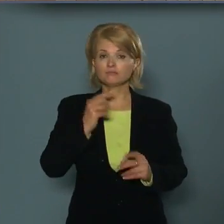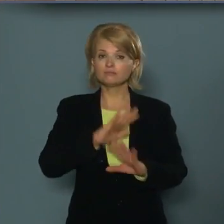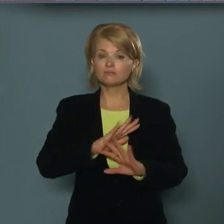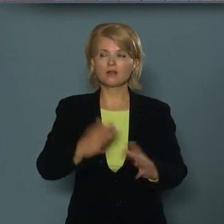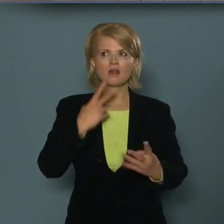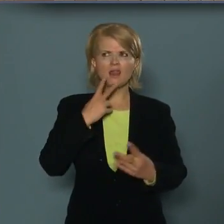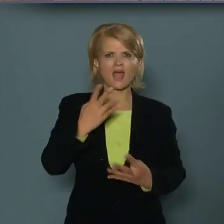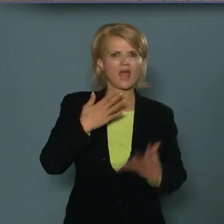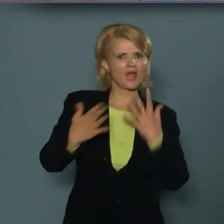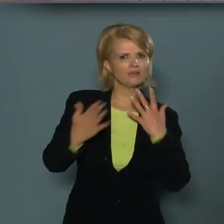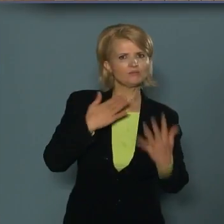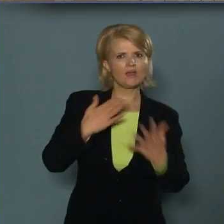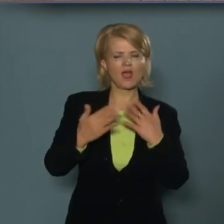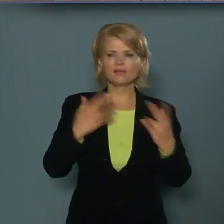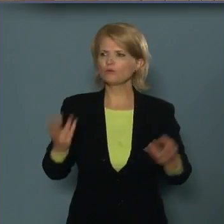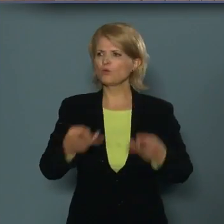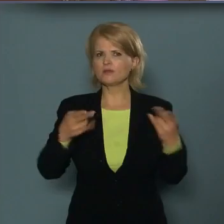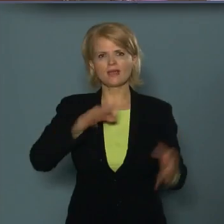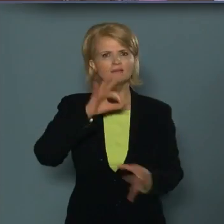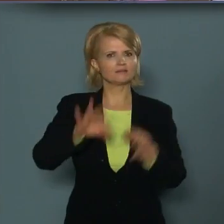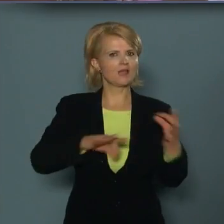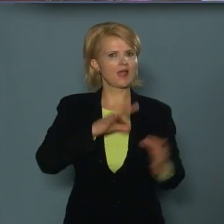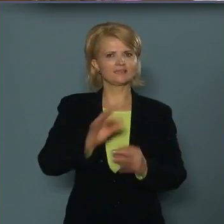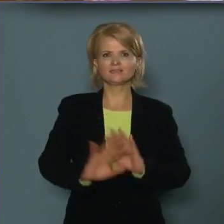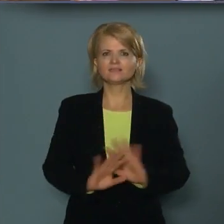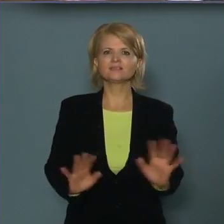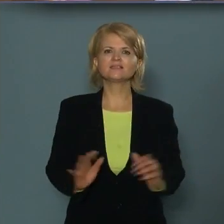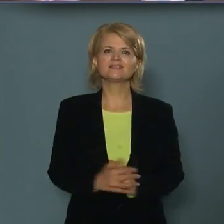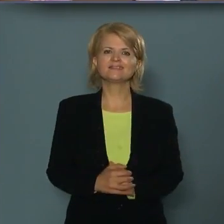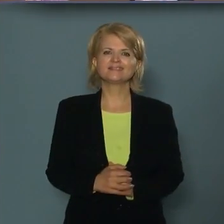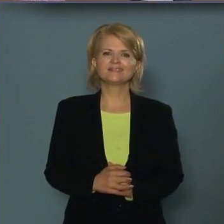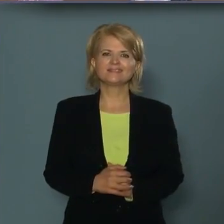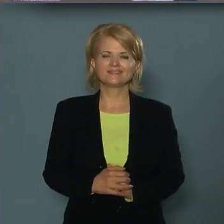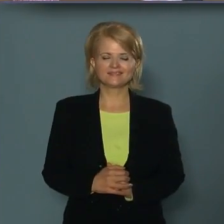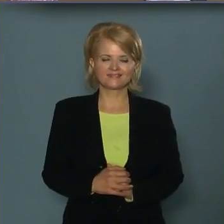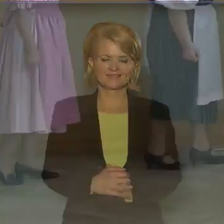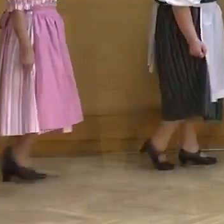elvarázsolt látványában, könnyedségében.